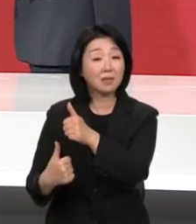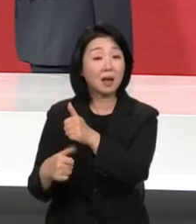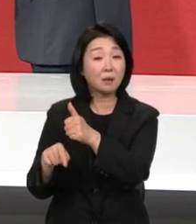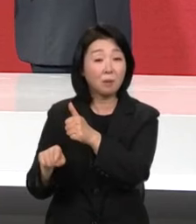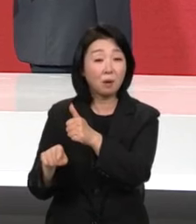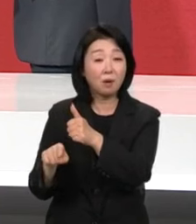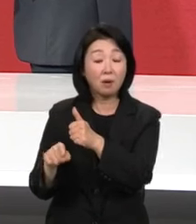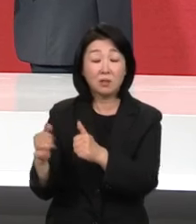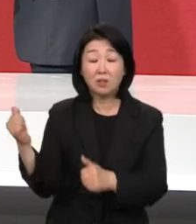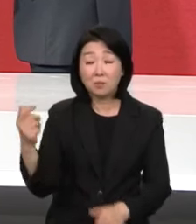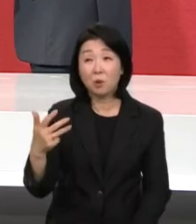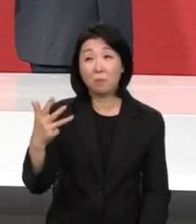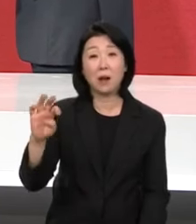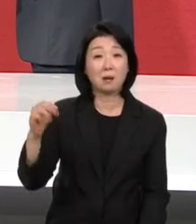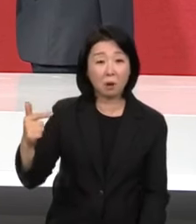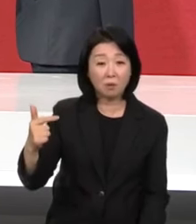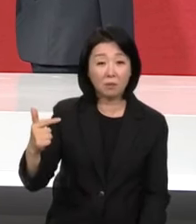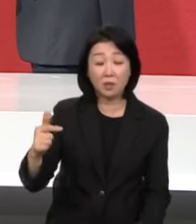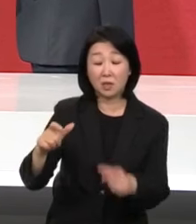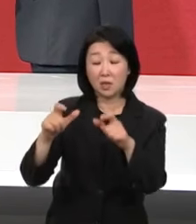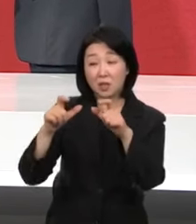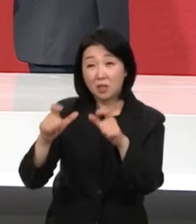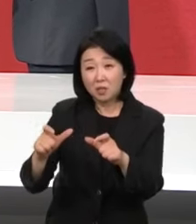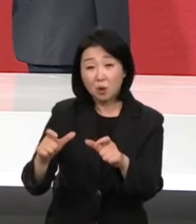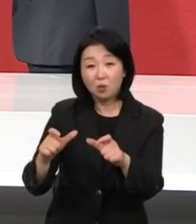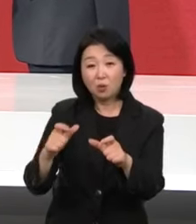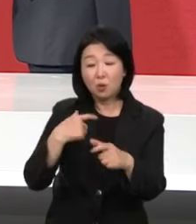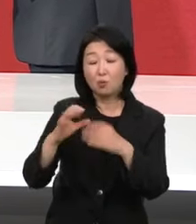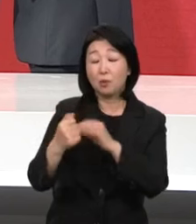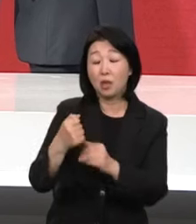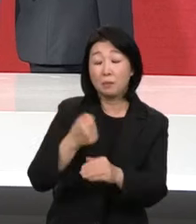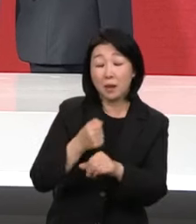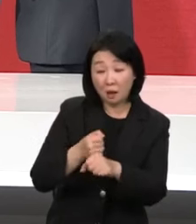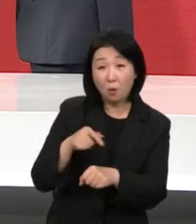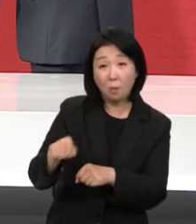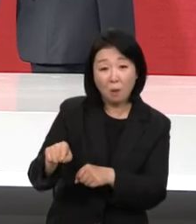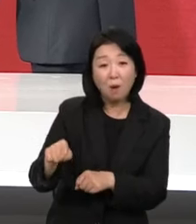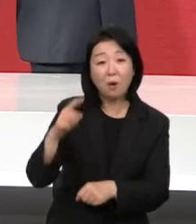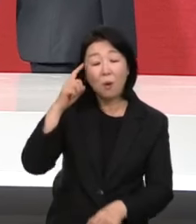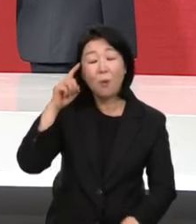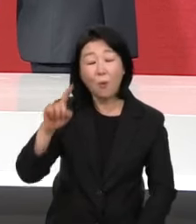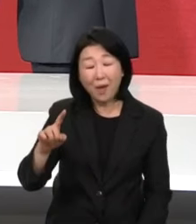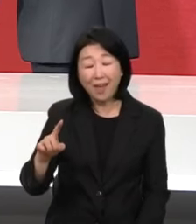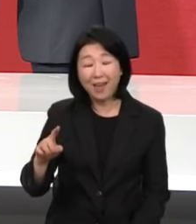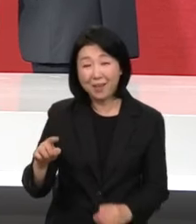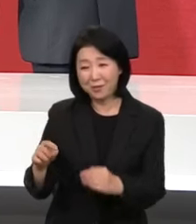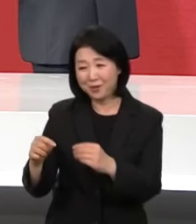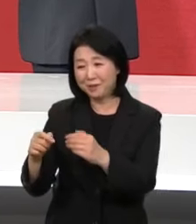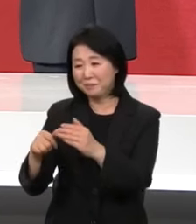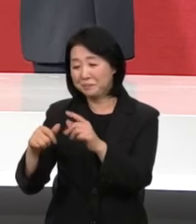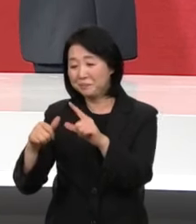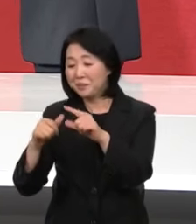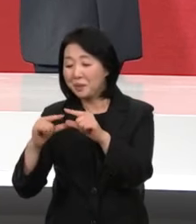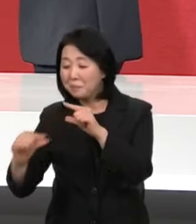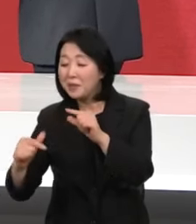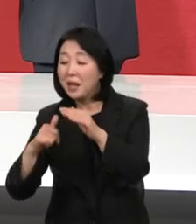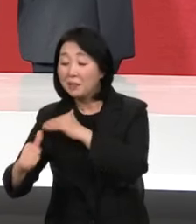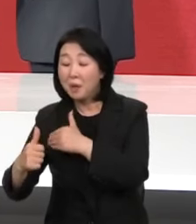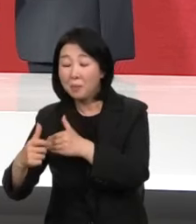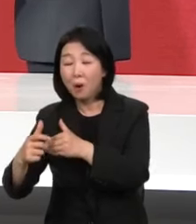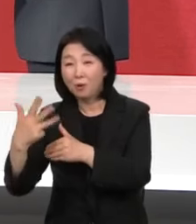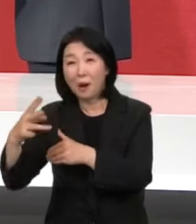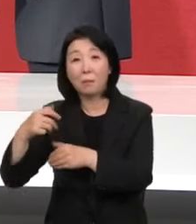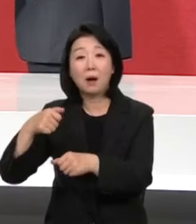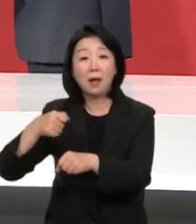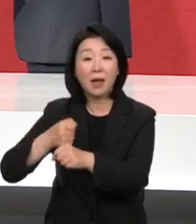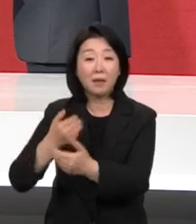자유통일당이 지역구는 국민의힘을 찍더라도 비례는 자기들을 찍어달라 이른바 이팔청춘 선전을 하면서 상당히 표를 잠식해서